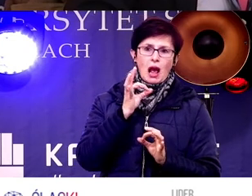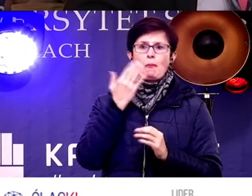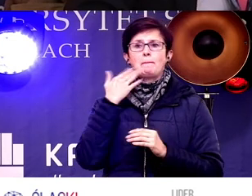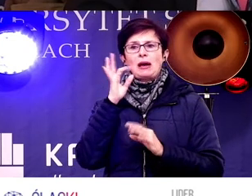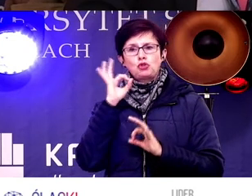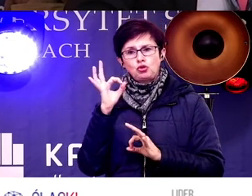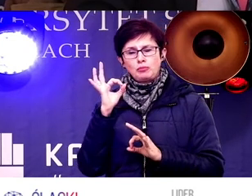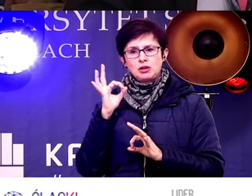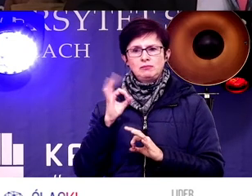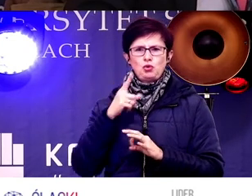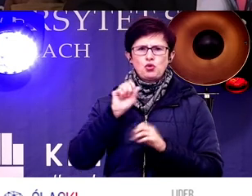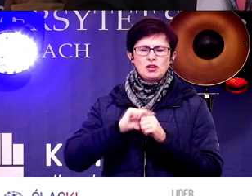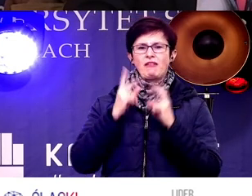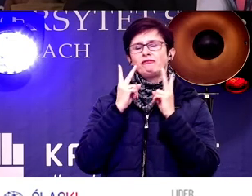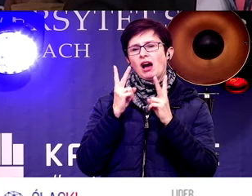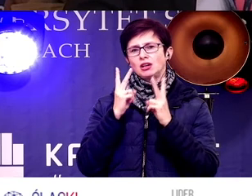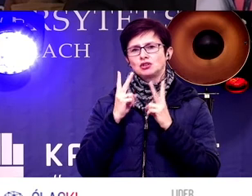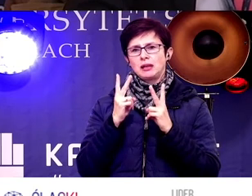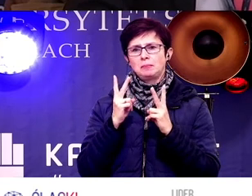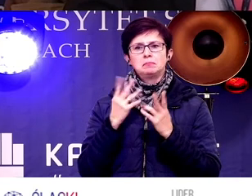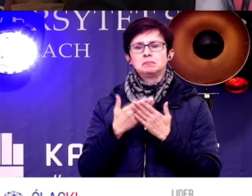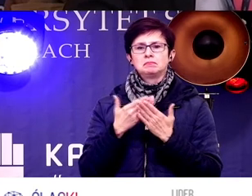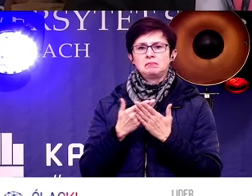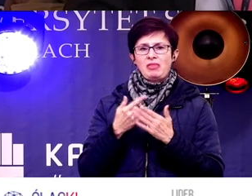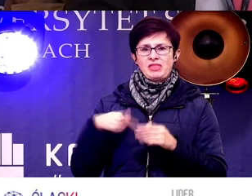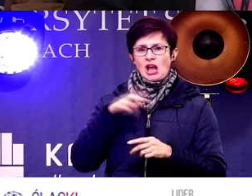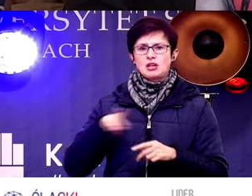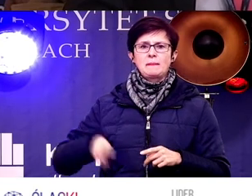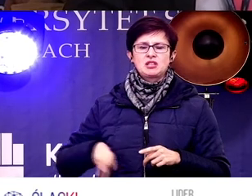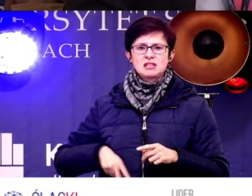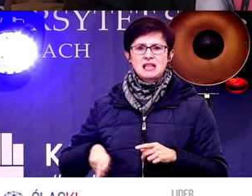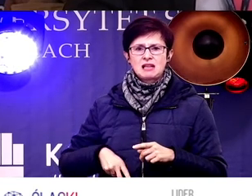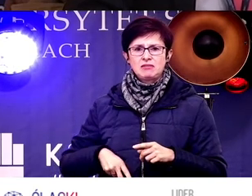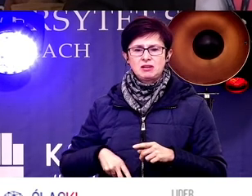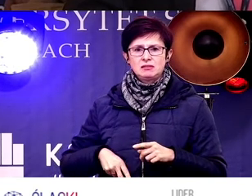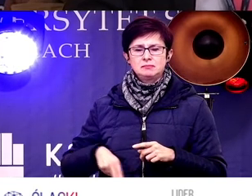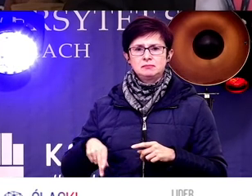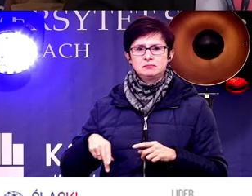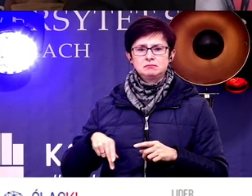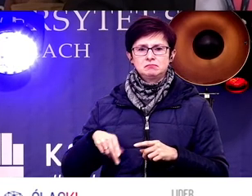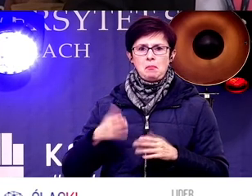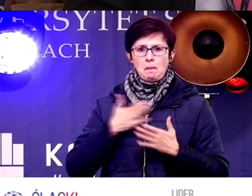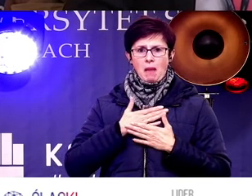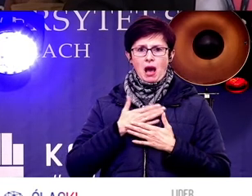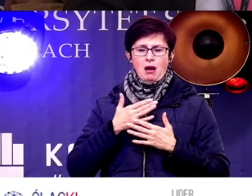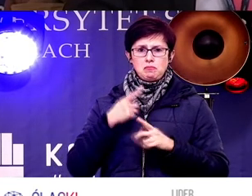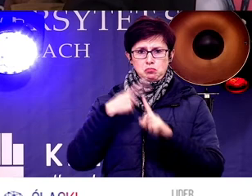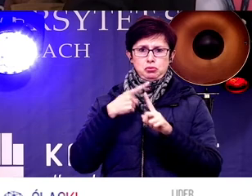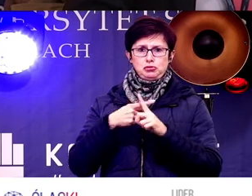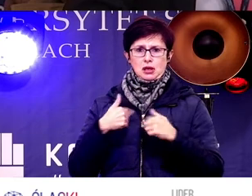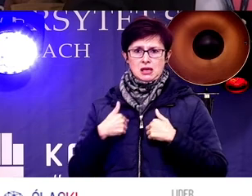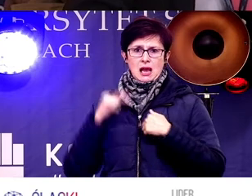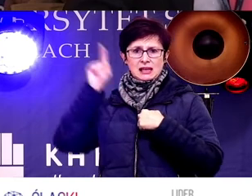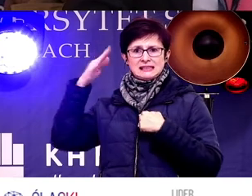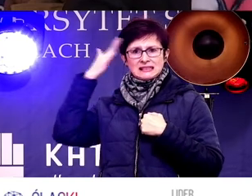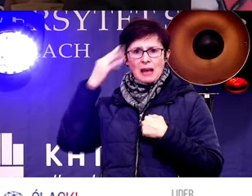to myślę jest kluczowe, dlatego że nasze ministerstwo ma z nas pożytek jak największy w momencie, kiedy